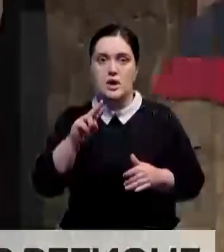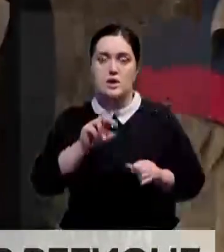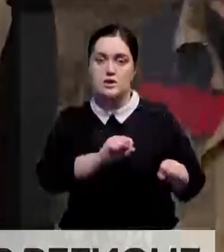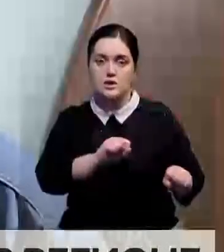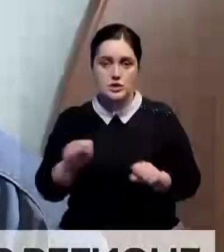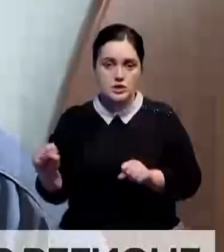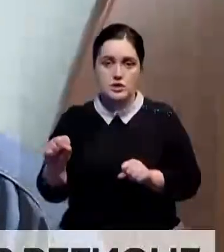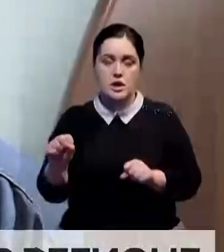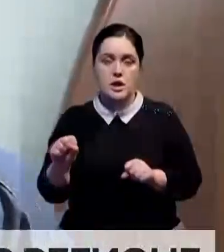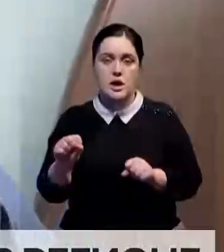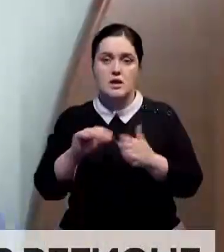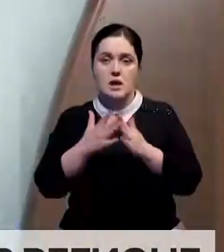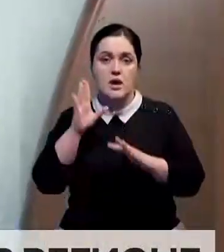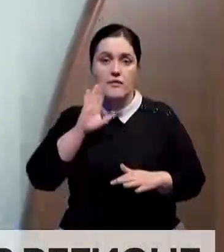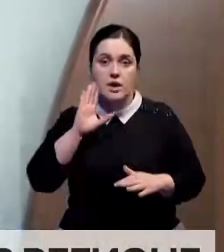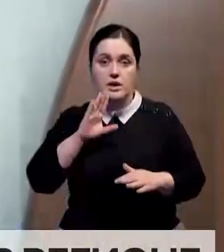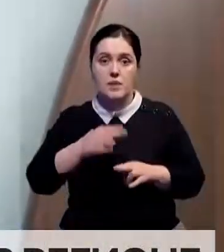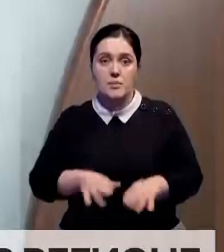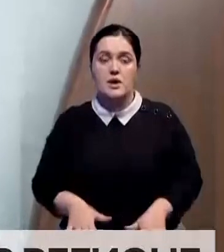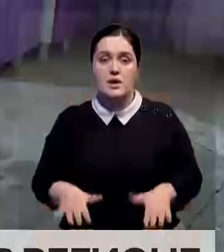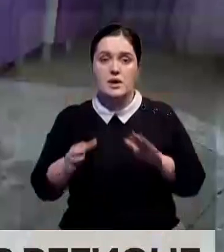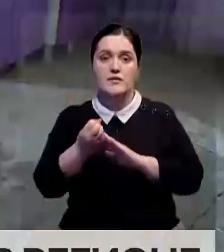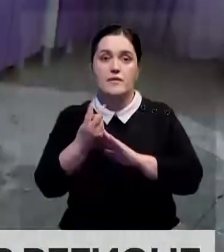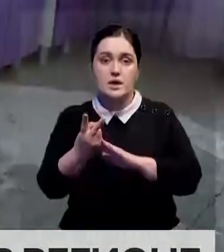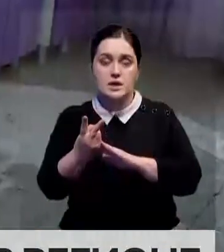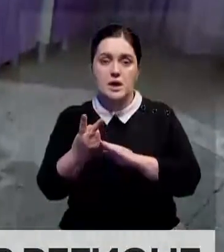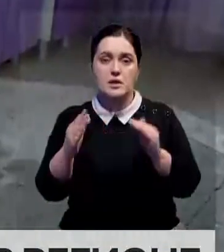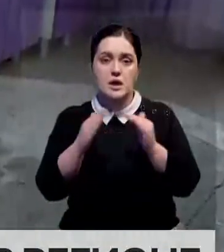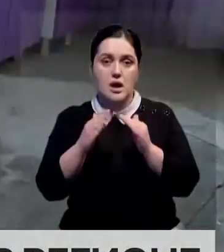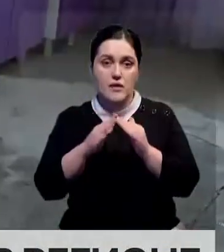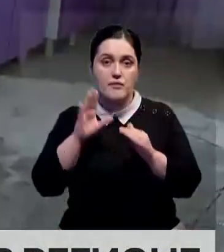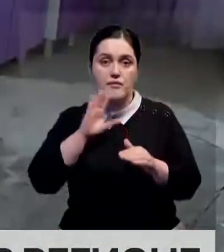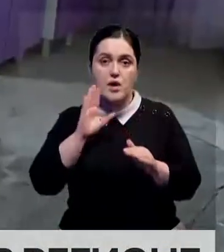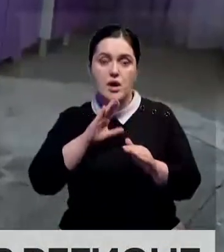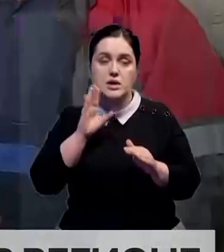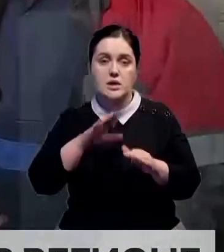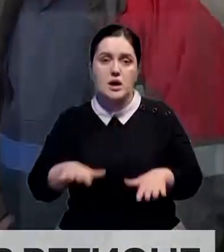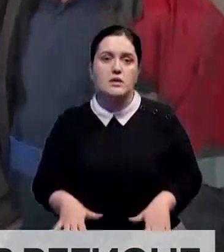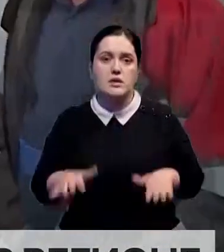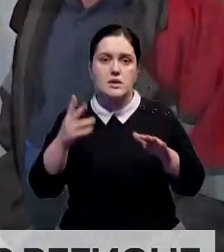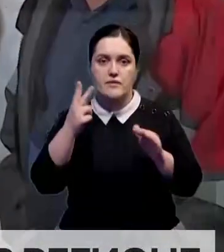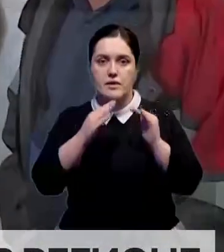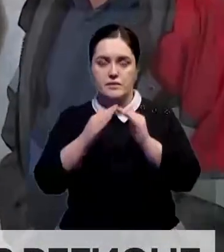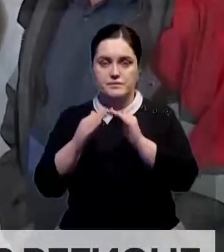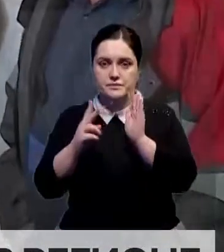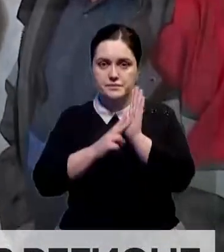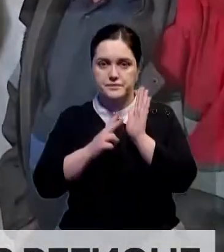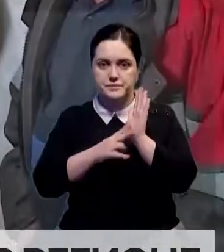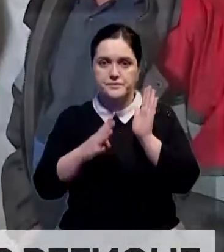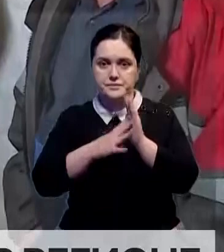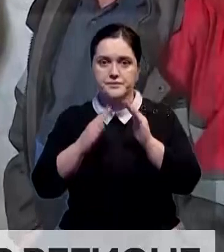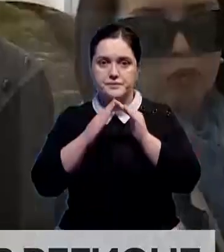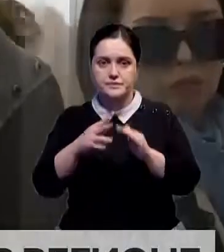населённого пункта от воды в результате подтопленными оказались 12 дворов вода зашла в два дома 79